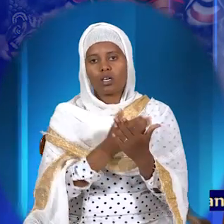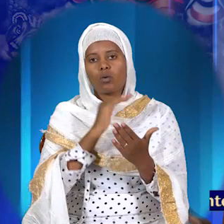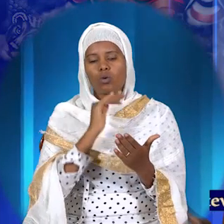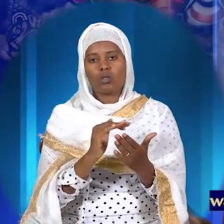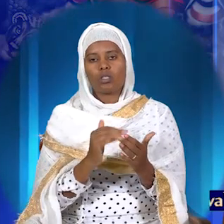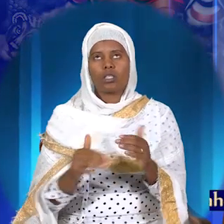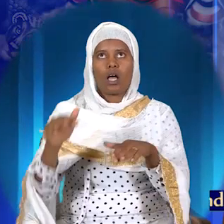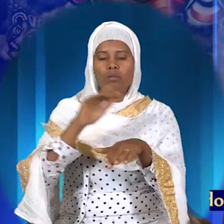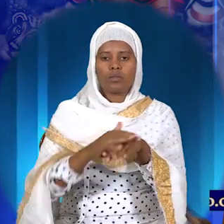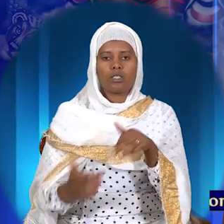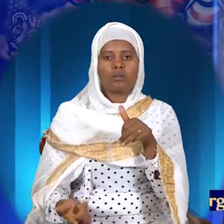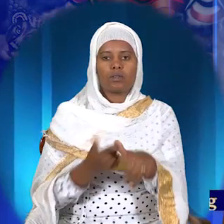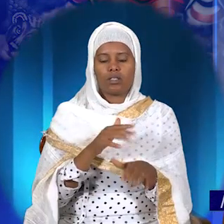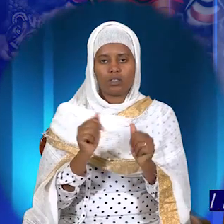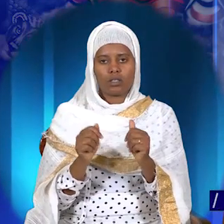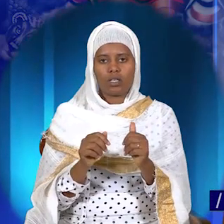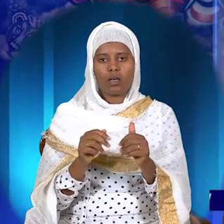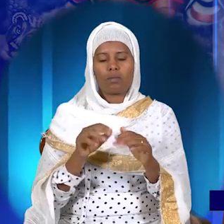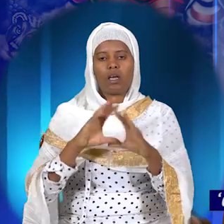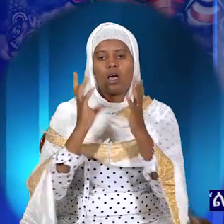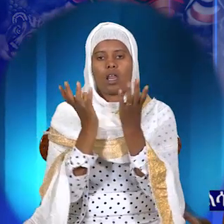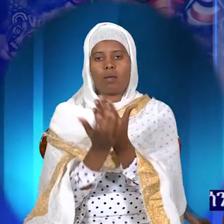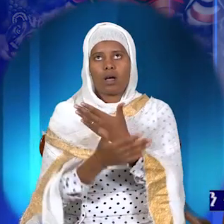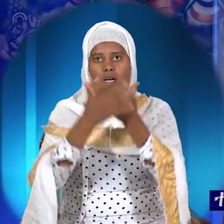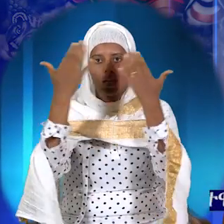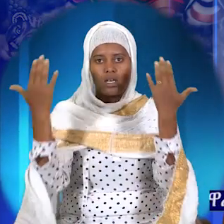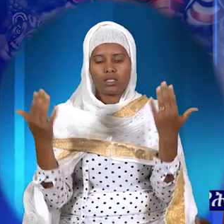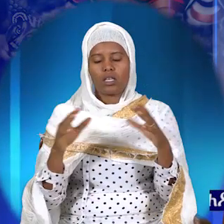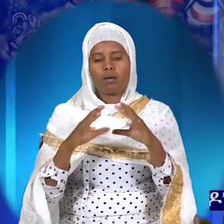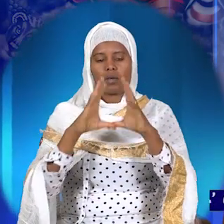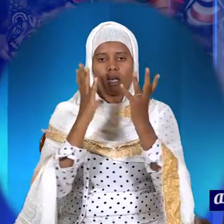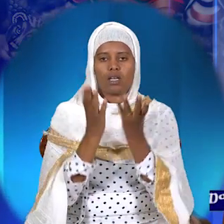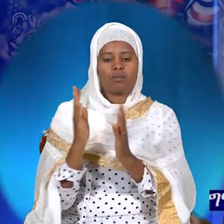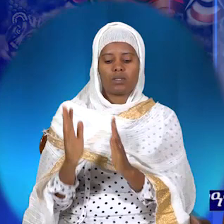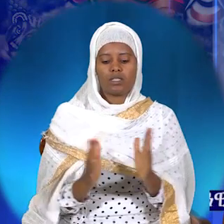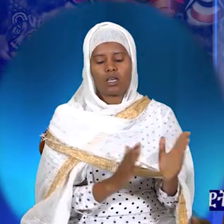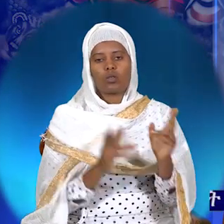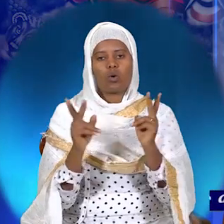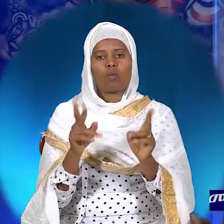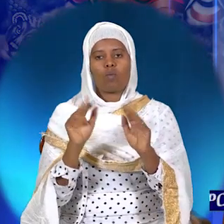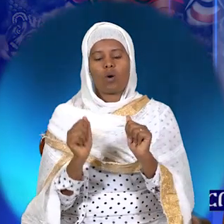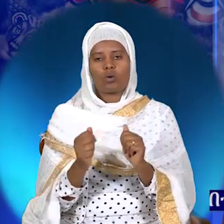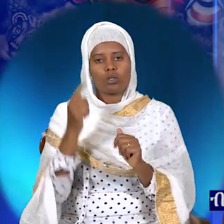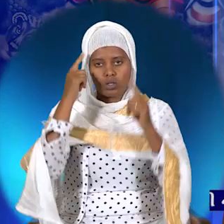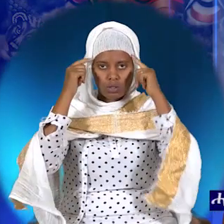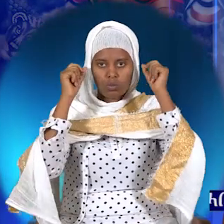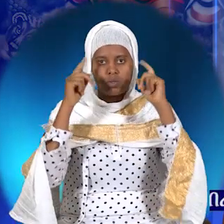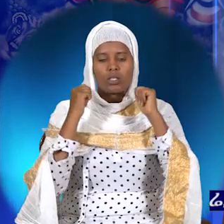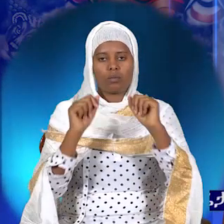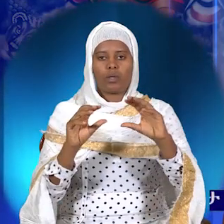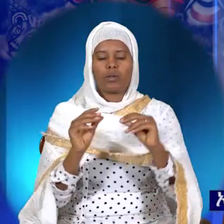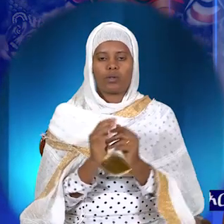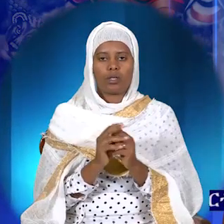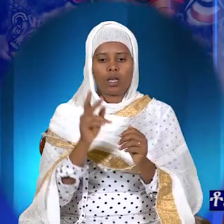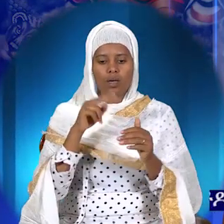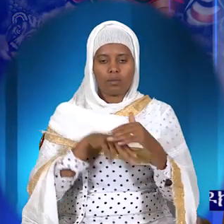عبو كاولدو يعبن يقدمن مخانو عبناي علم الجلالسة عبناي علم سرعتكم ومخانو كنستو علو